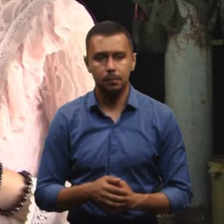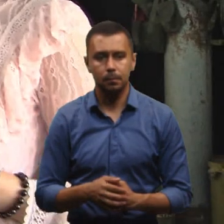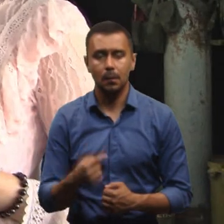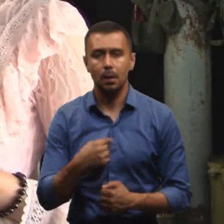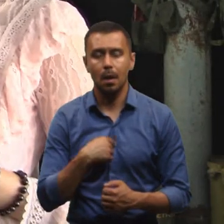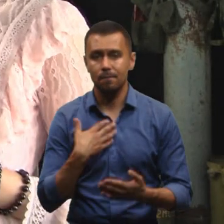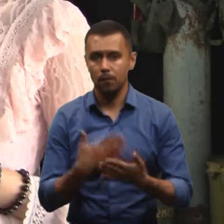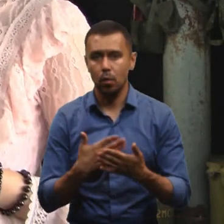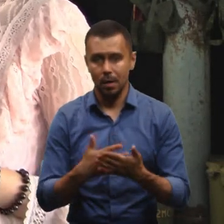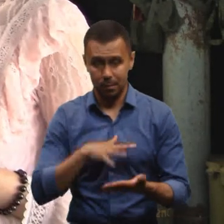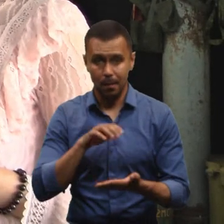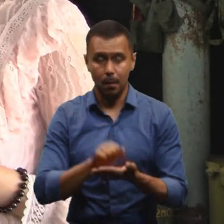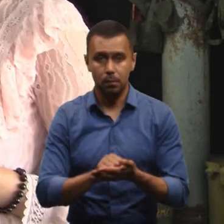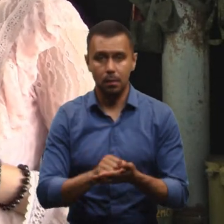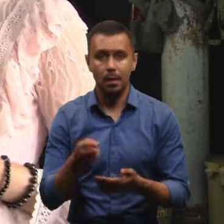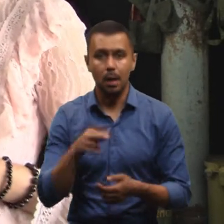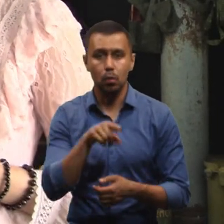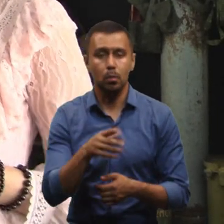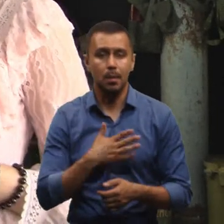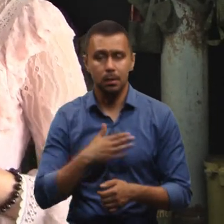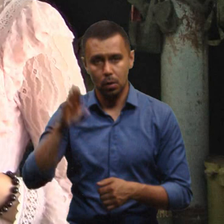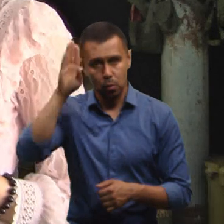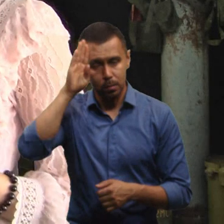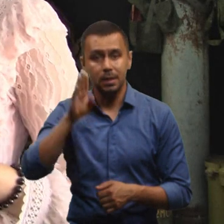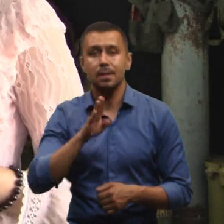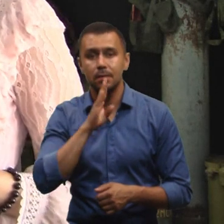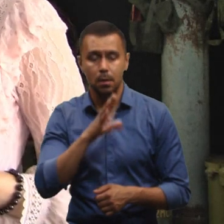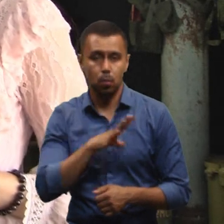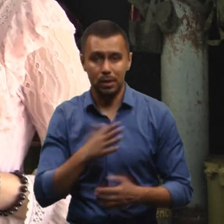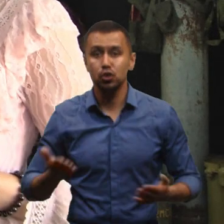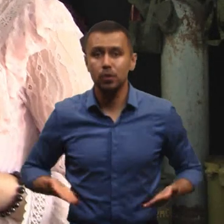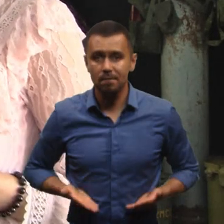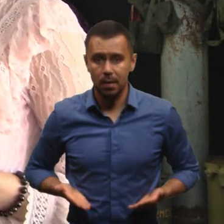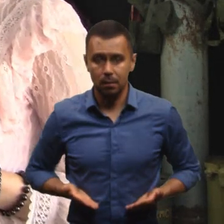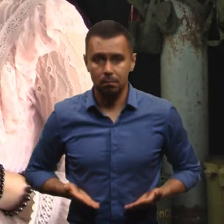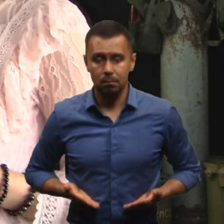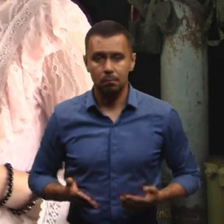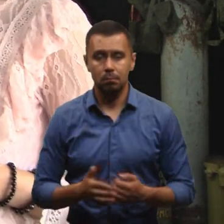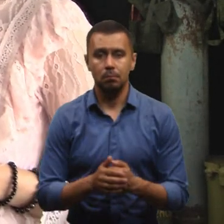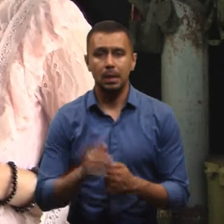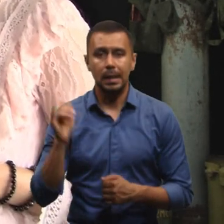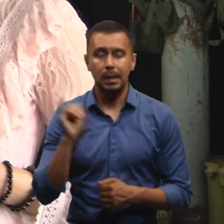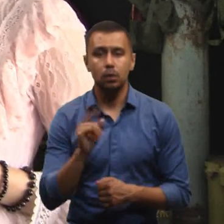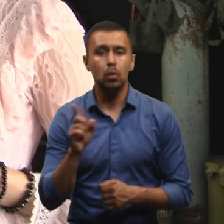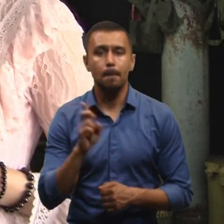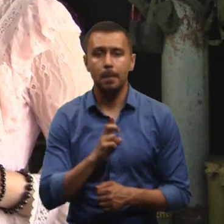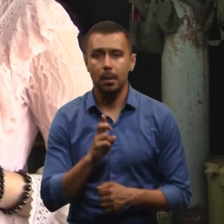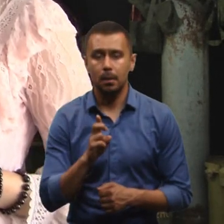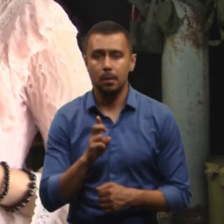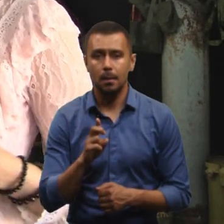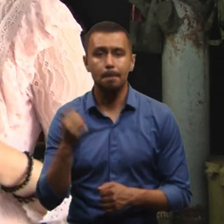Я волонтерю для того, щоб наші хлопці та дівчата були живі, і щоб